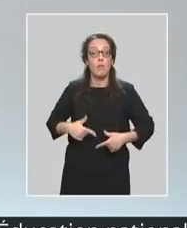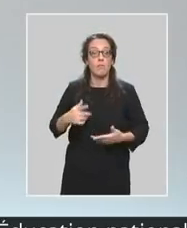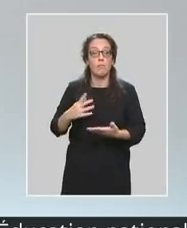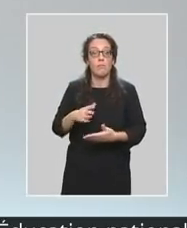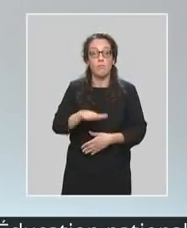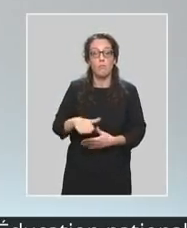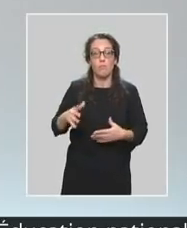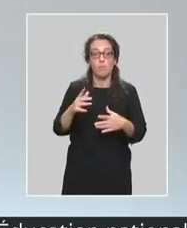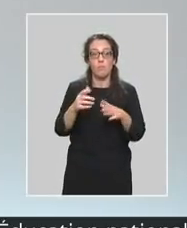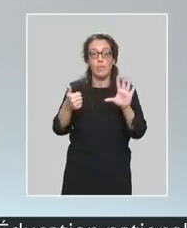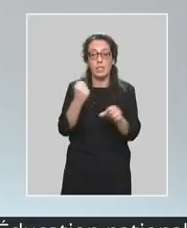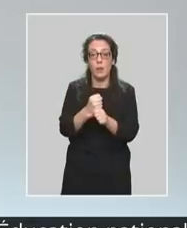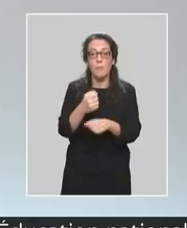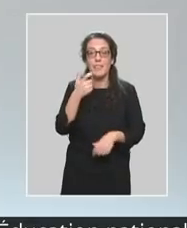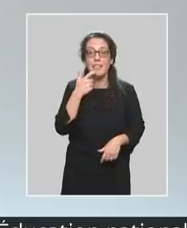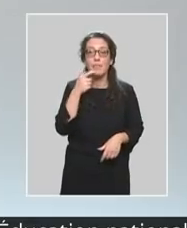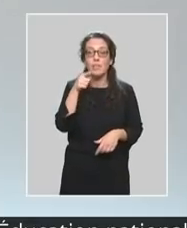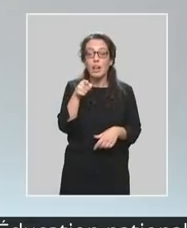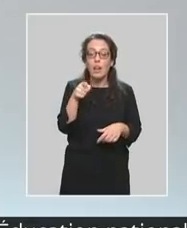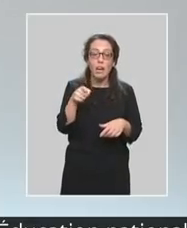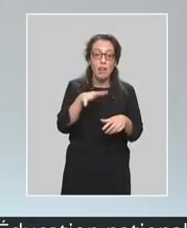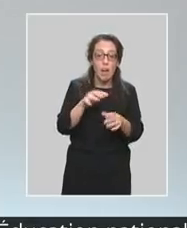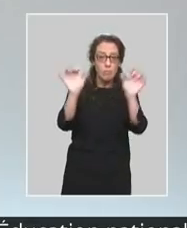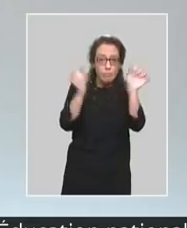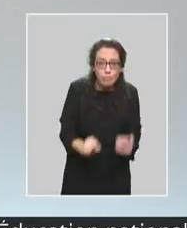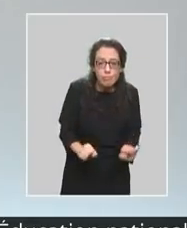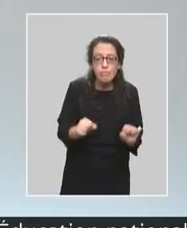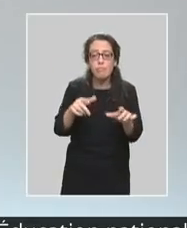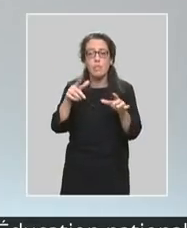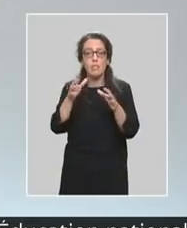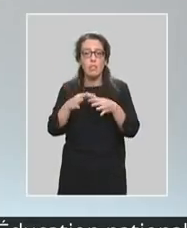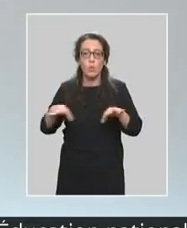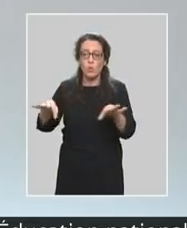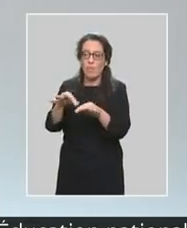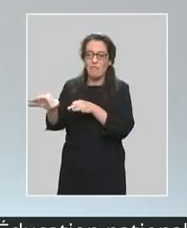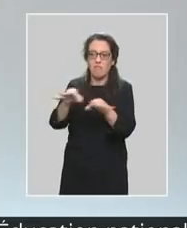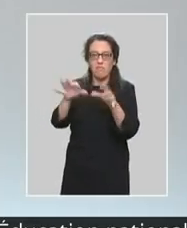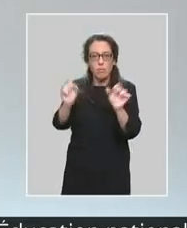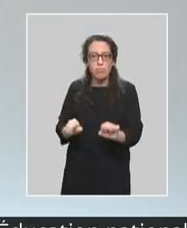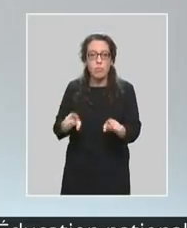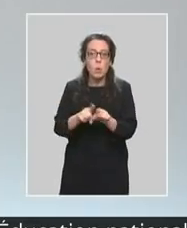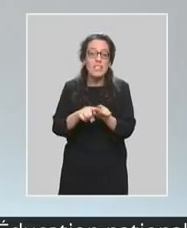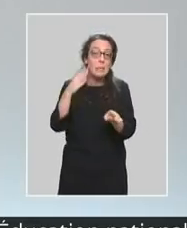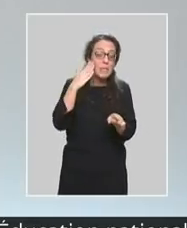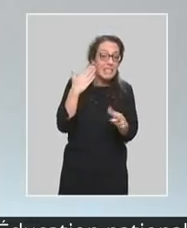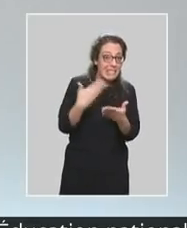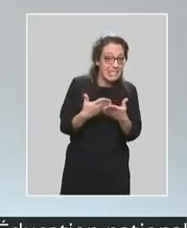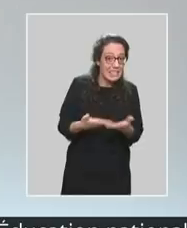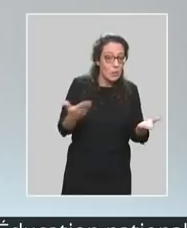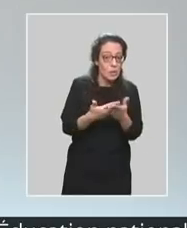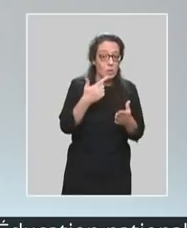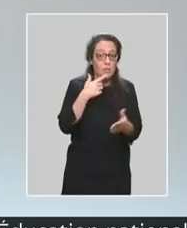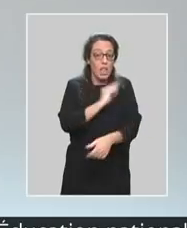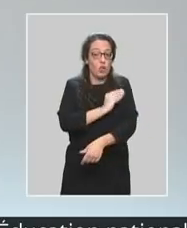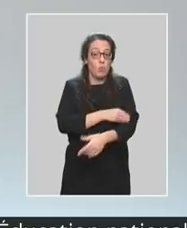niveau, la désinfection des surfaces les plus touchées et, en mesures diverses, l'absence de sport de contact et des